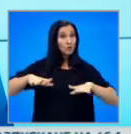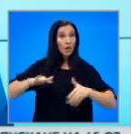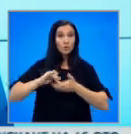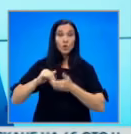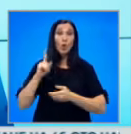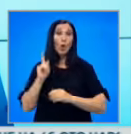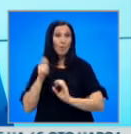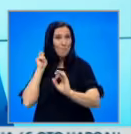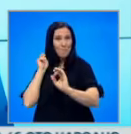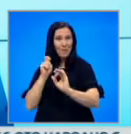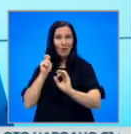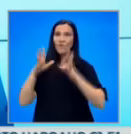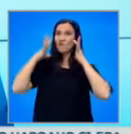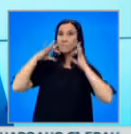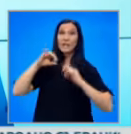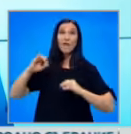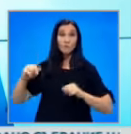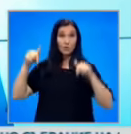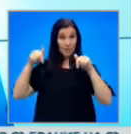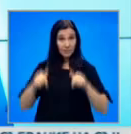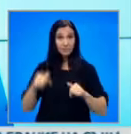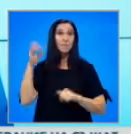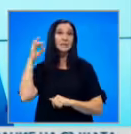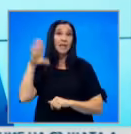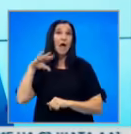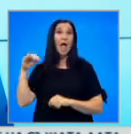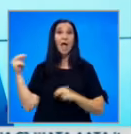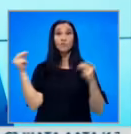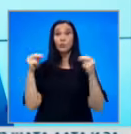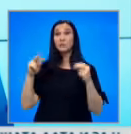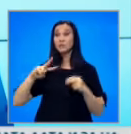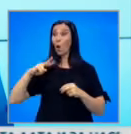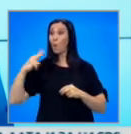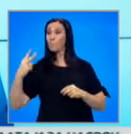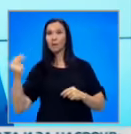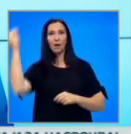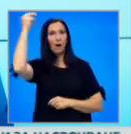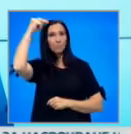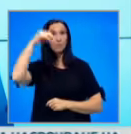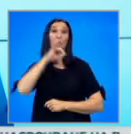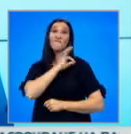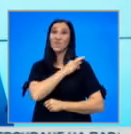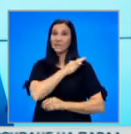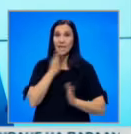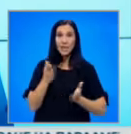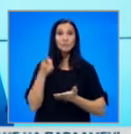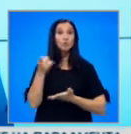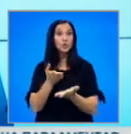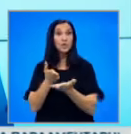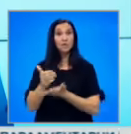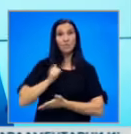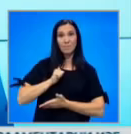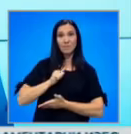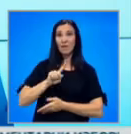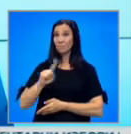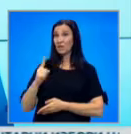прикова вниманието на Европа в днешния ден, председателят на Еврокомисията се обърна към българите с думите: «Вакцинирайте се, по този начин пазите не